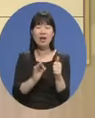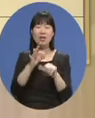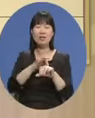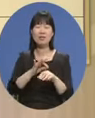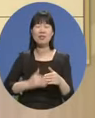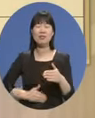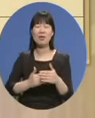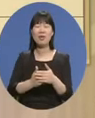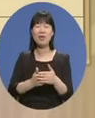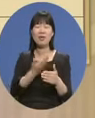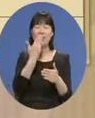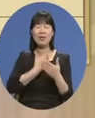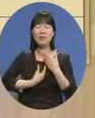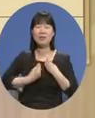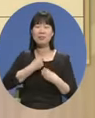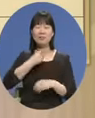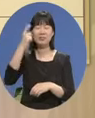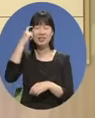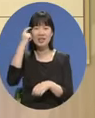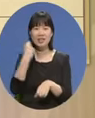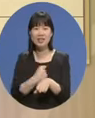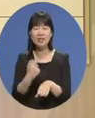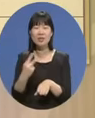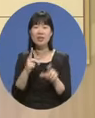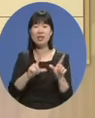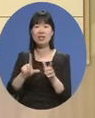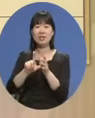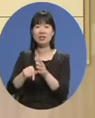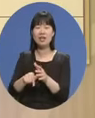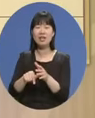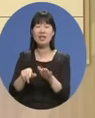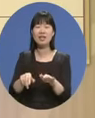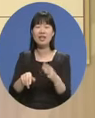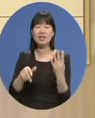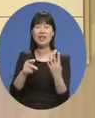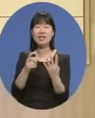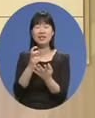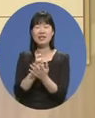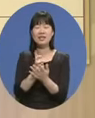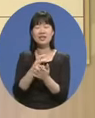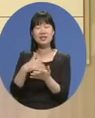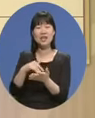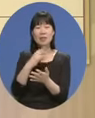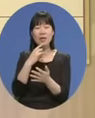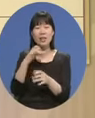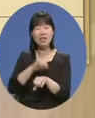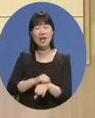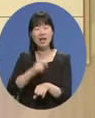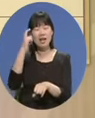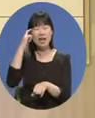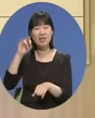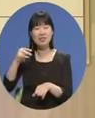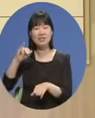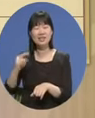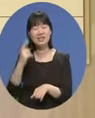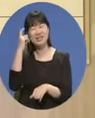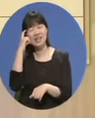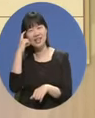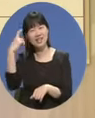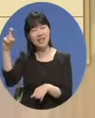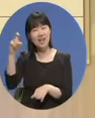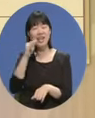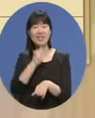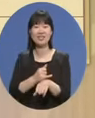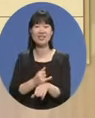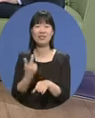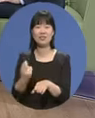먹 때까지 먹고 싶은 생각, 뭐 네. 살면서 사칙 연산만 잘하면 되지 않을까? 뭐 이런 생각하면서 윤진이 생각하고. 네.